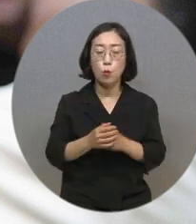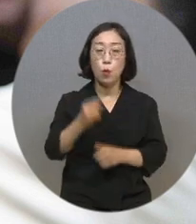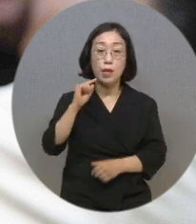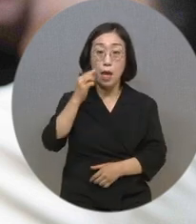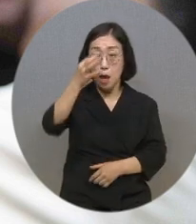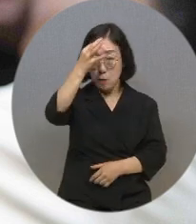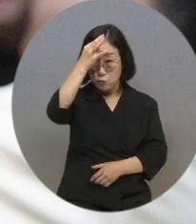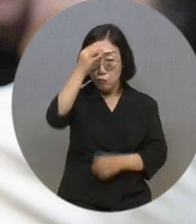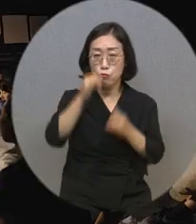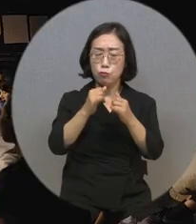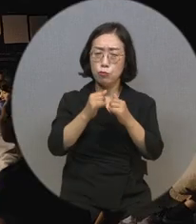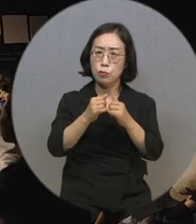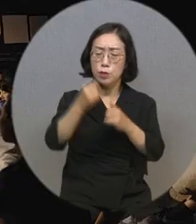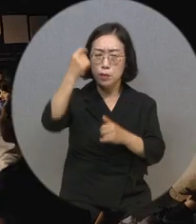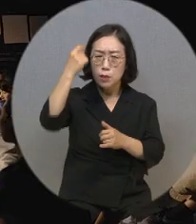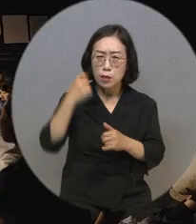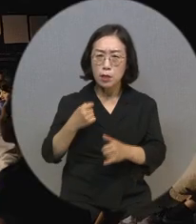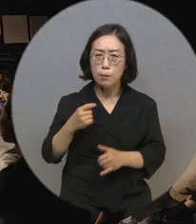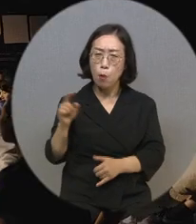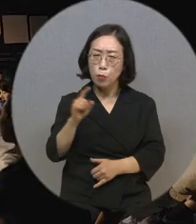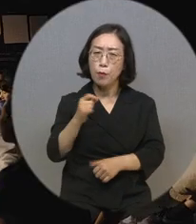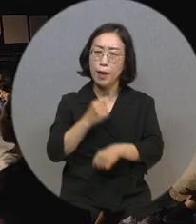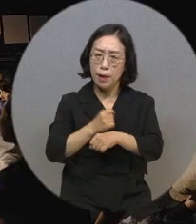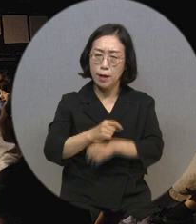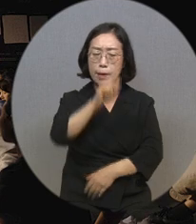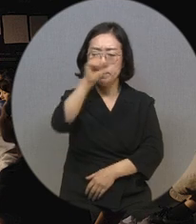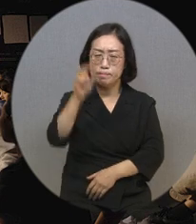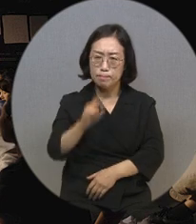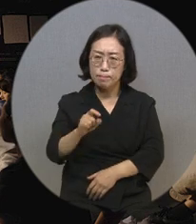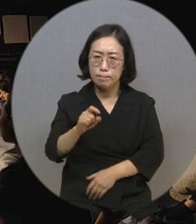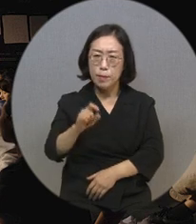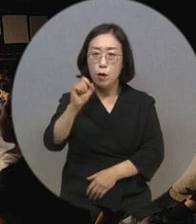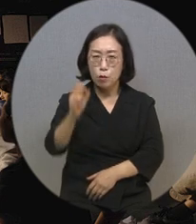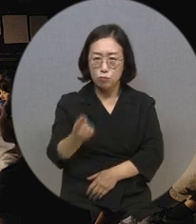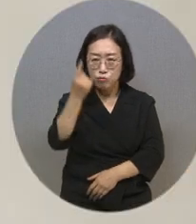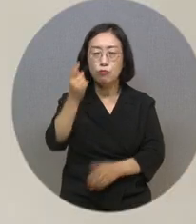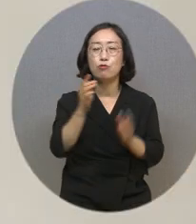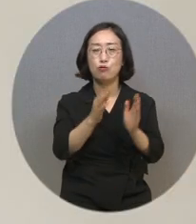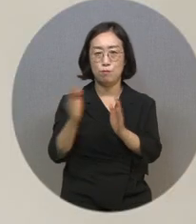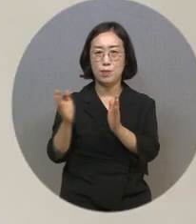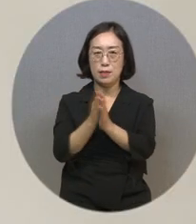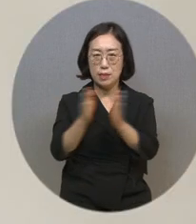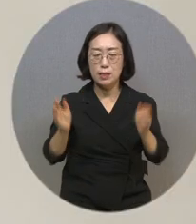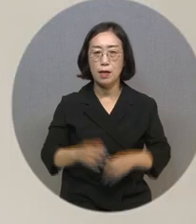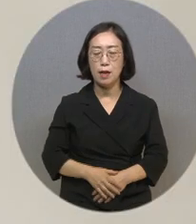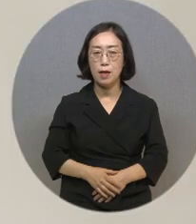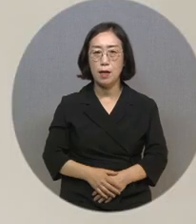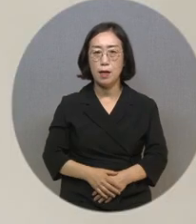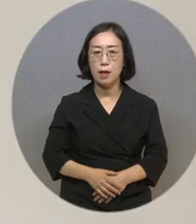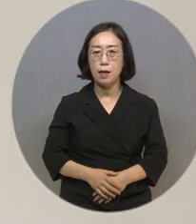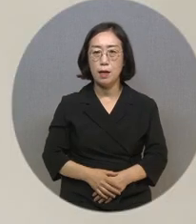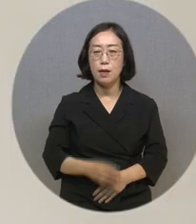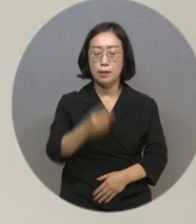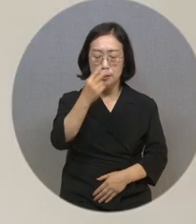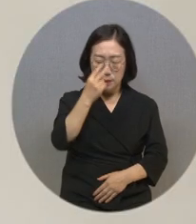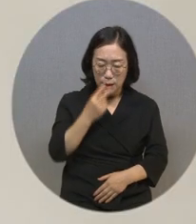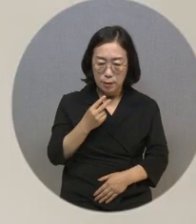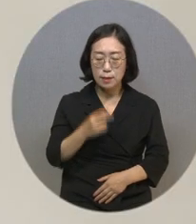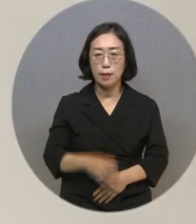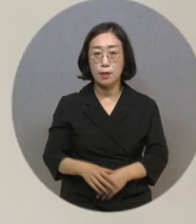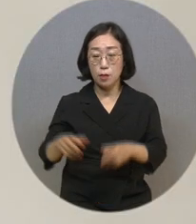어떻게 경험하는가에 관한 질문에서 출발했습니다. 시각장애인, 비장애인이 함께 어둠 속에서 그림을